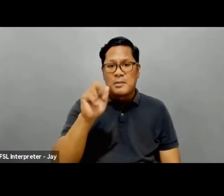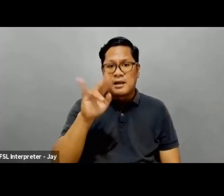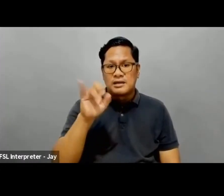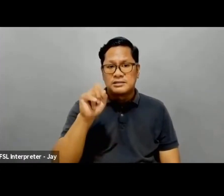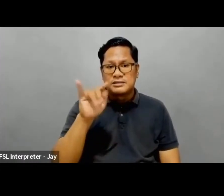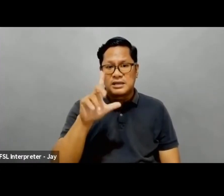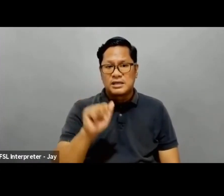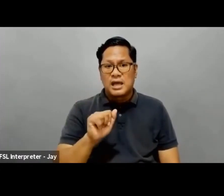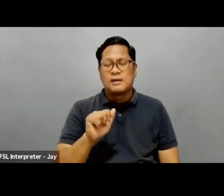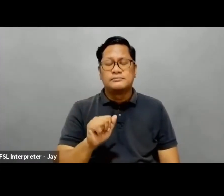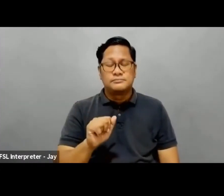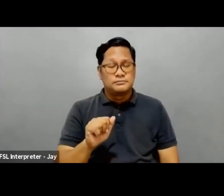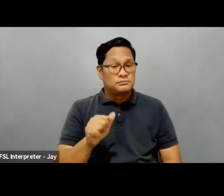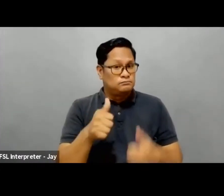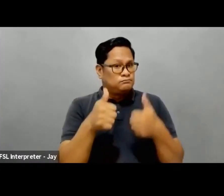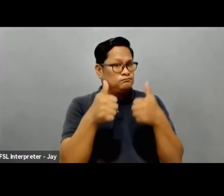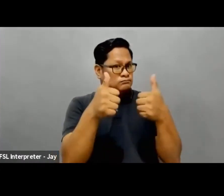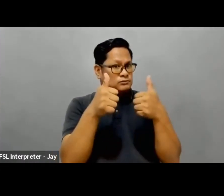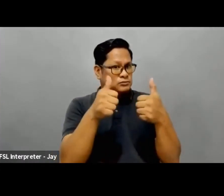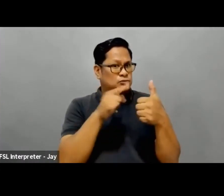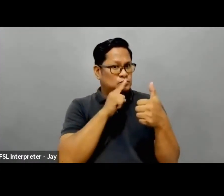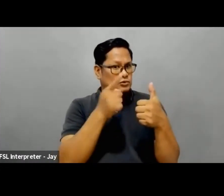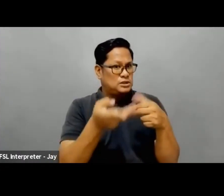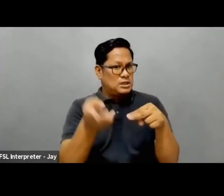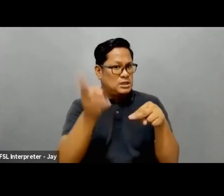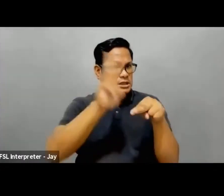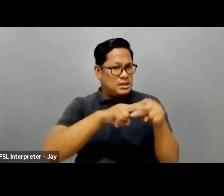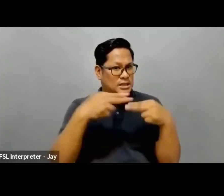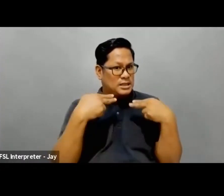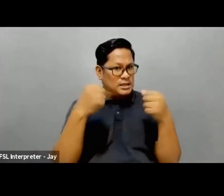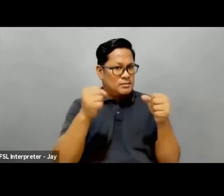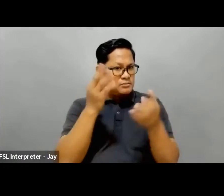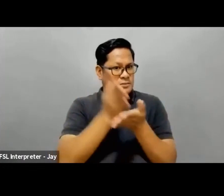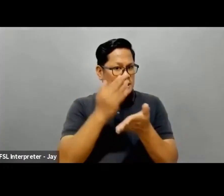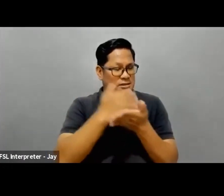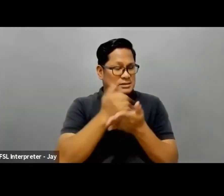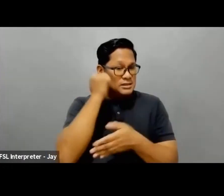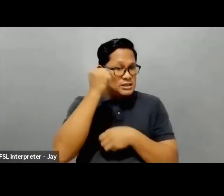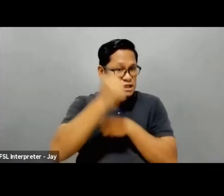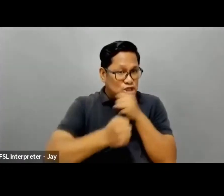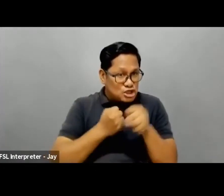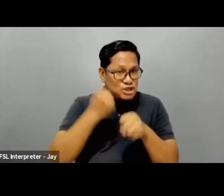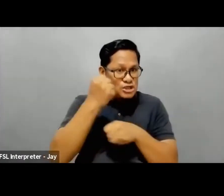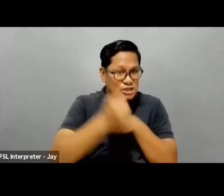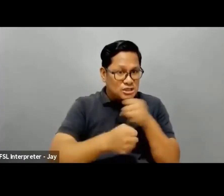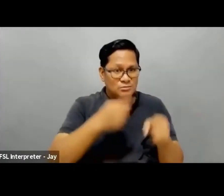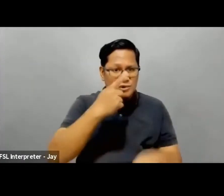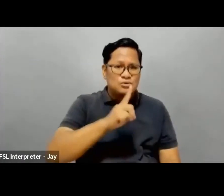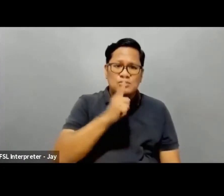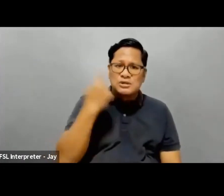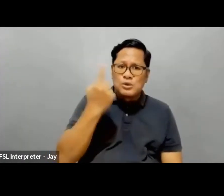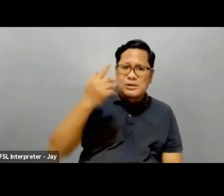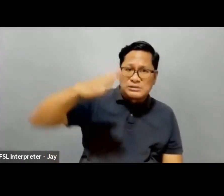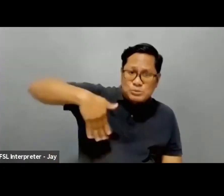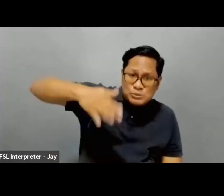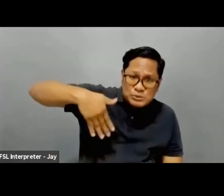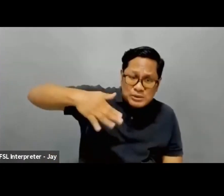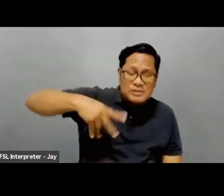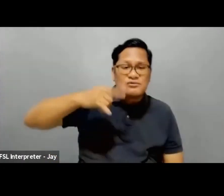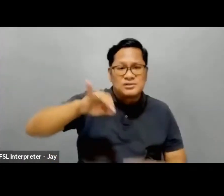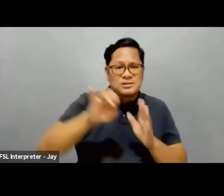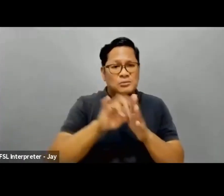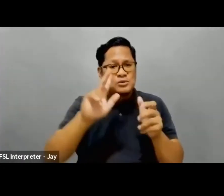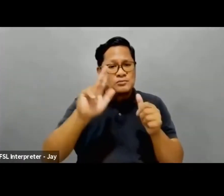Mahalaga na itaasan yung ating health budget. Taon-taon na lang kasi lagi tayong kulelat pagdating sa